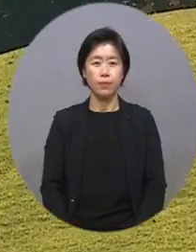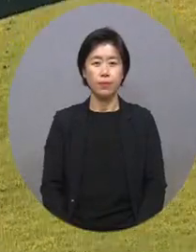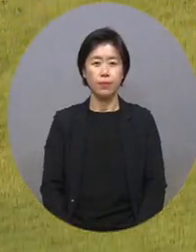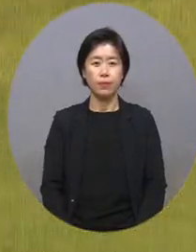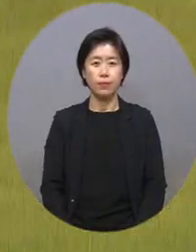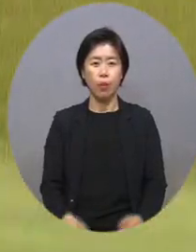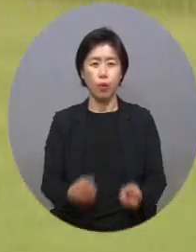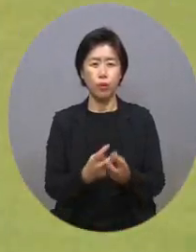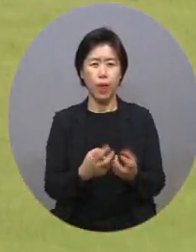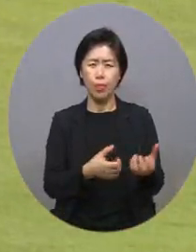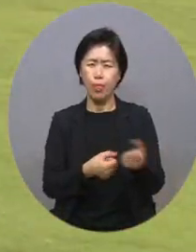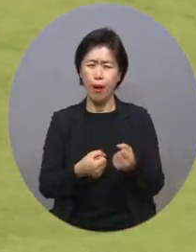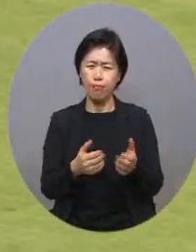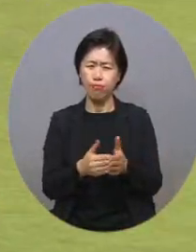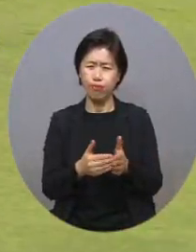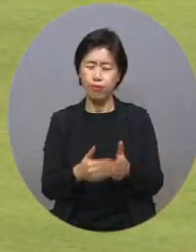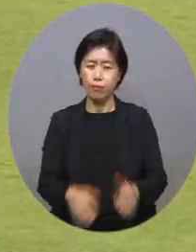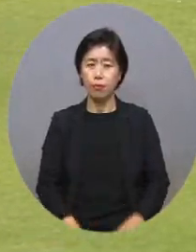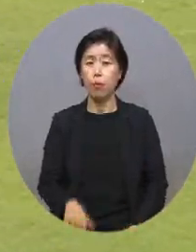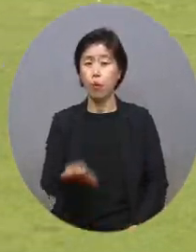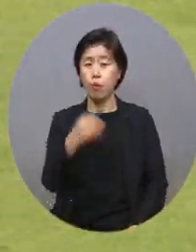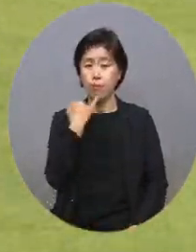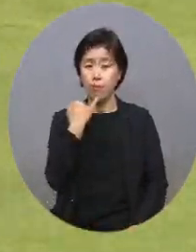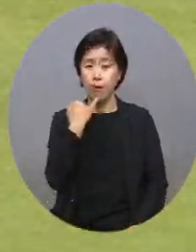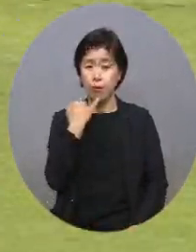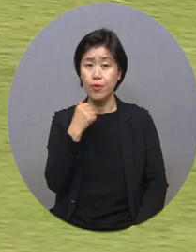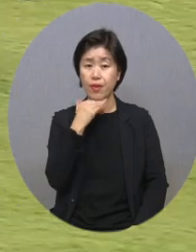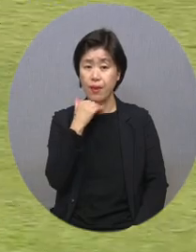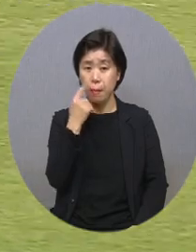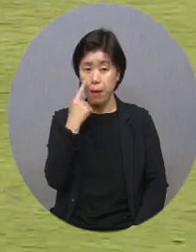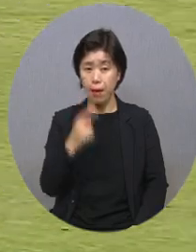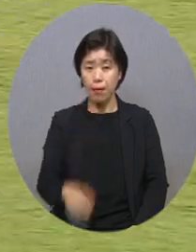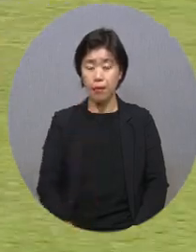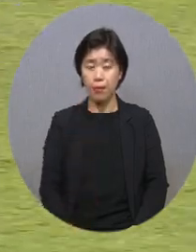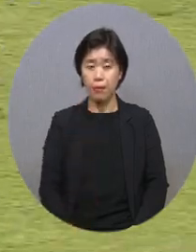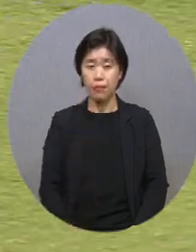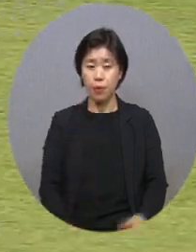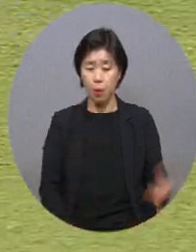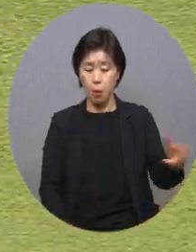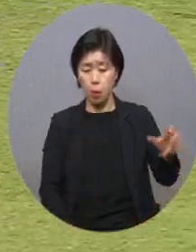어떻게 땡겼어? 왼쪽 괜찮아요, 괜찮아요. 조금 흐를 것 같은데.